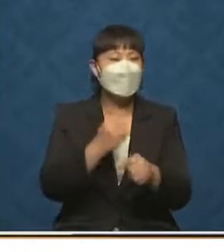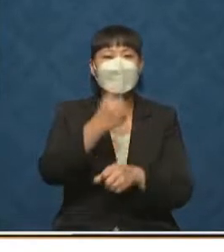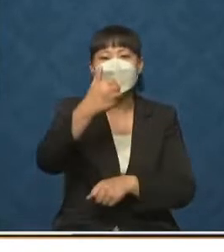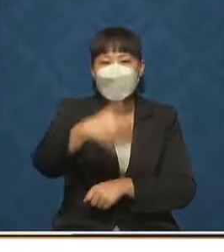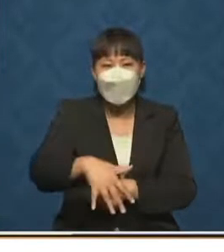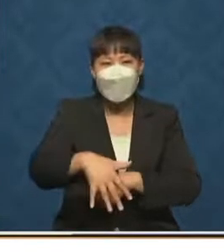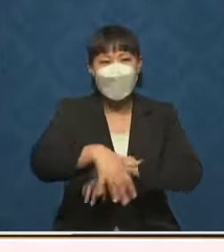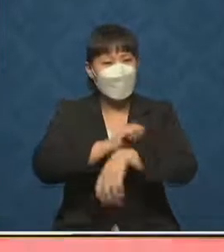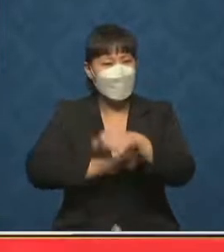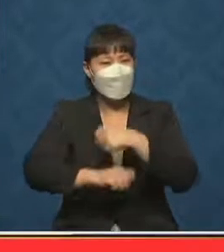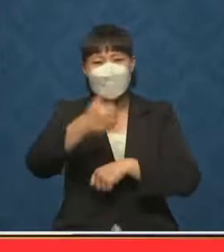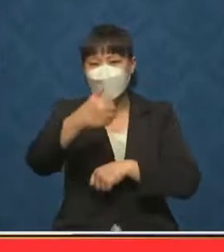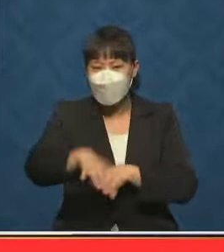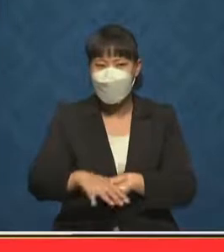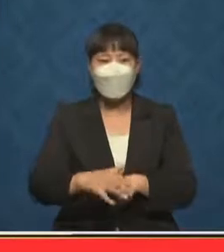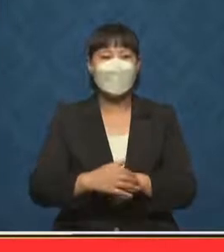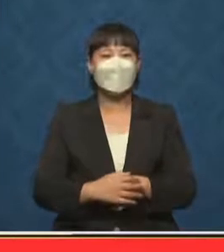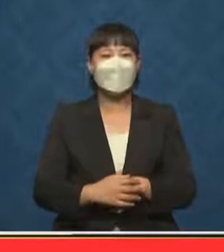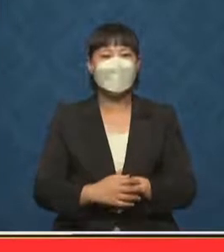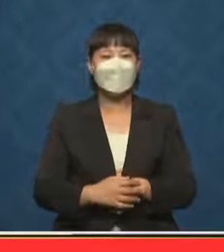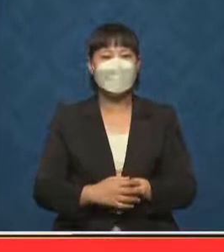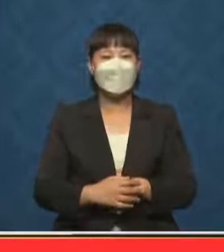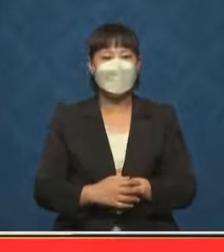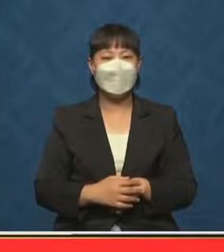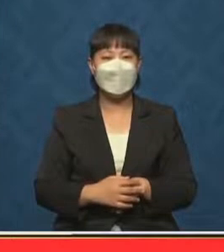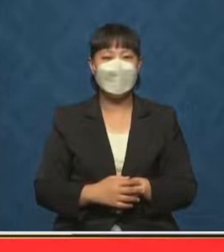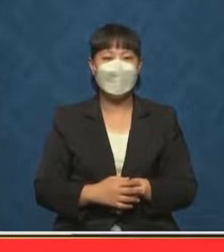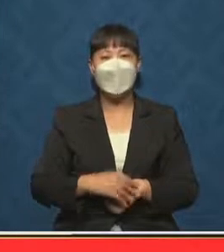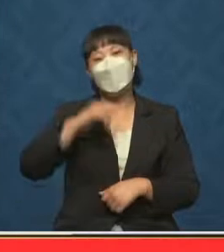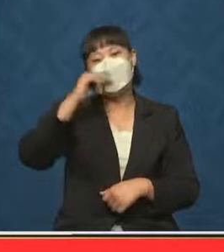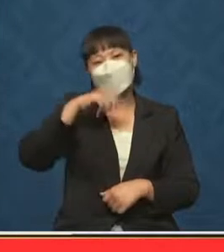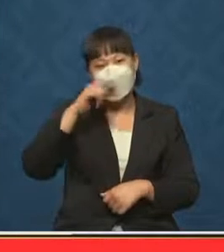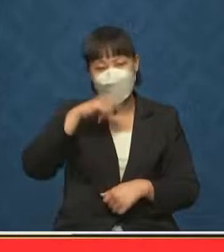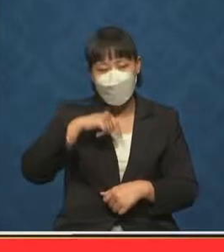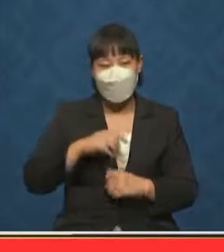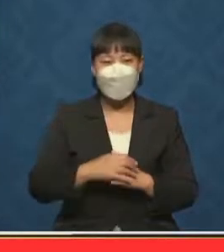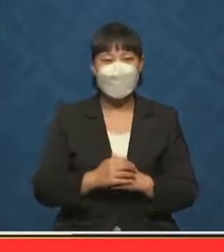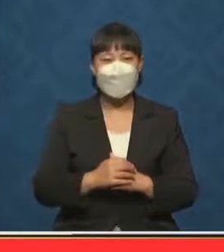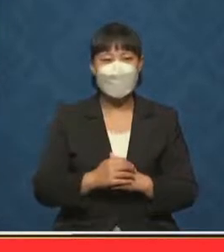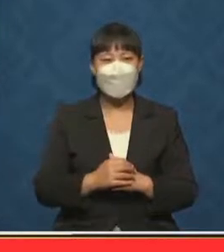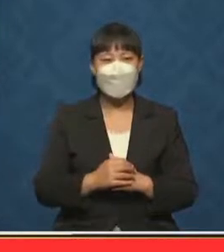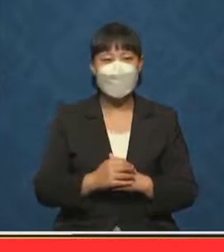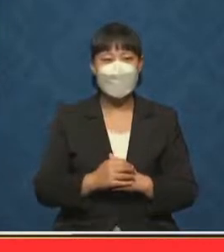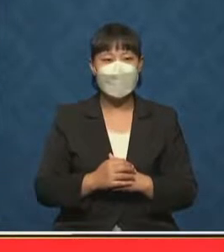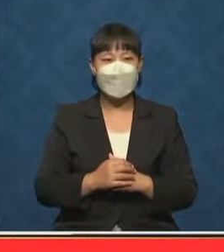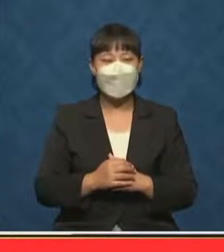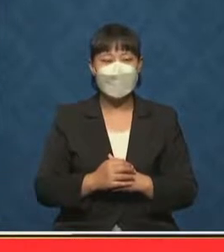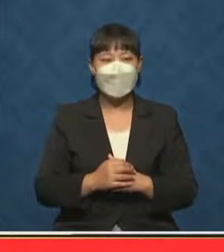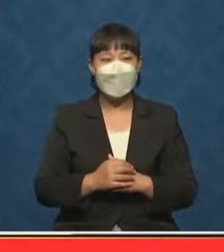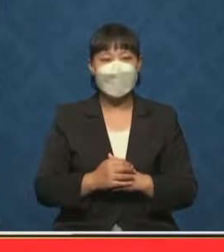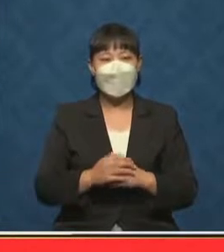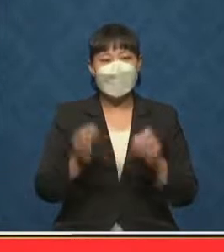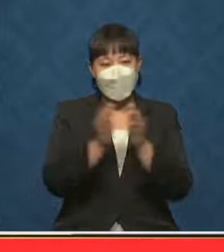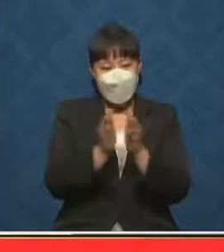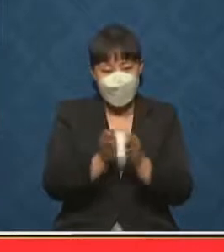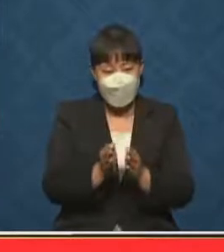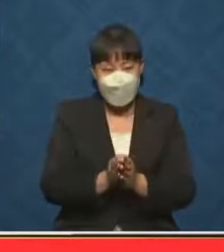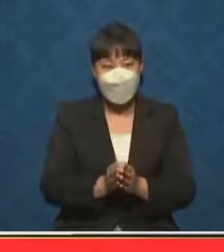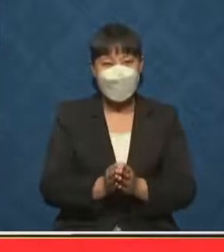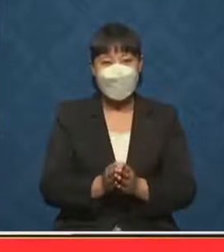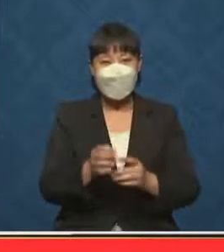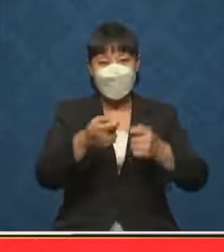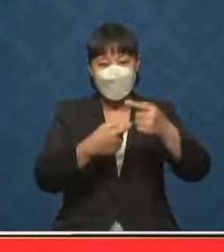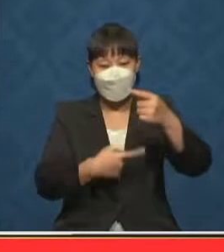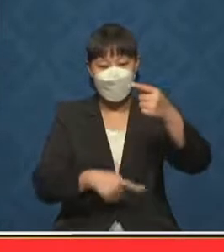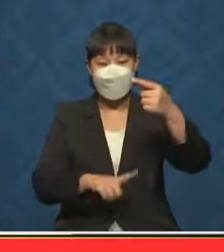ภาายค้านได้พูดไปแล้ว่าอัดับการทจริของประเทศไยนั้นอยู่ใอัดับที่ 110 จาก 110 ประเทศทั่วโล